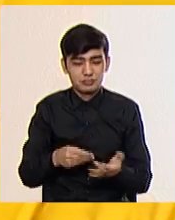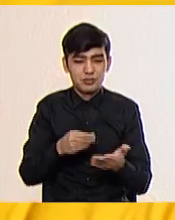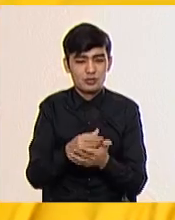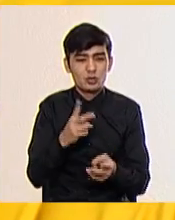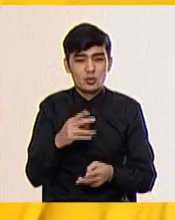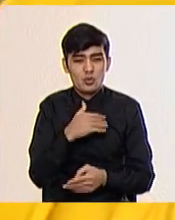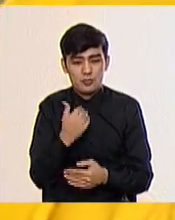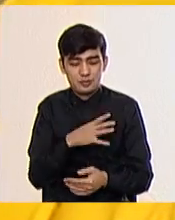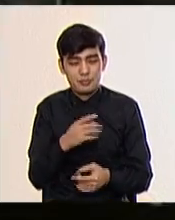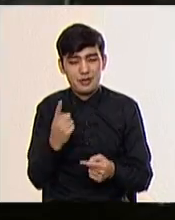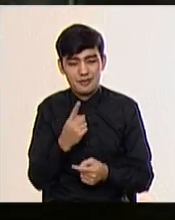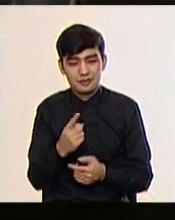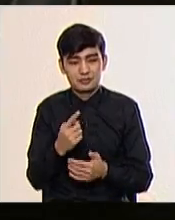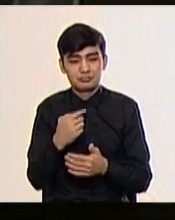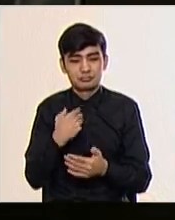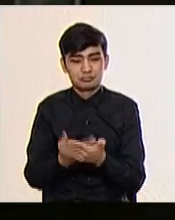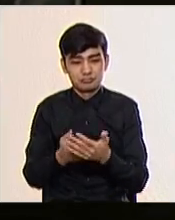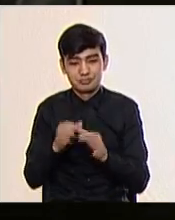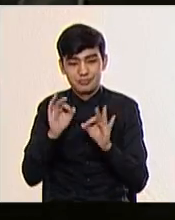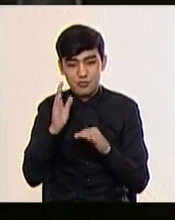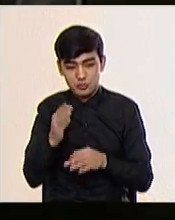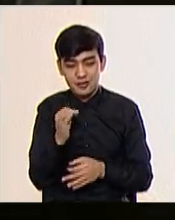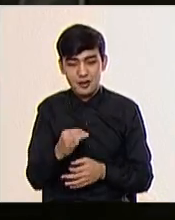будут предупреждать, а потом уже штрафовать. И